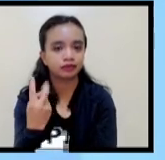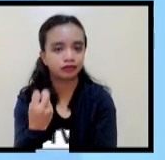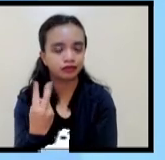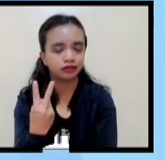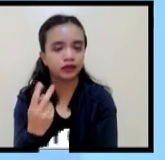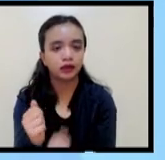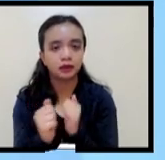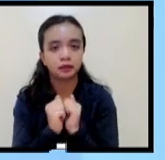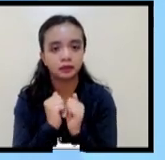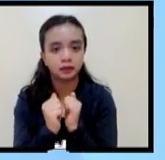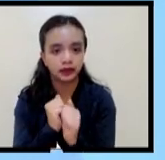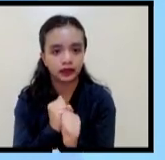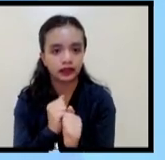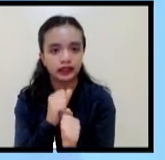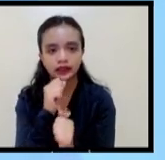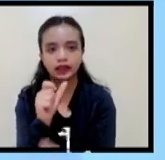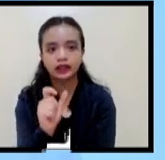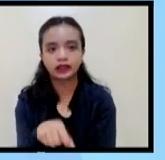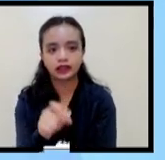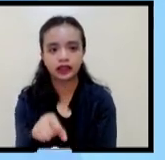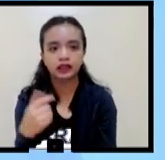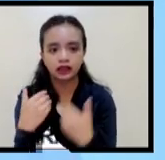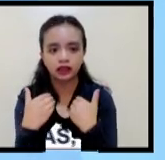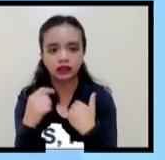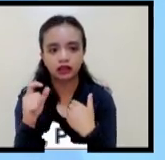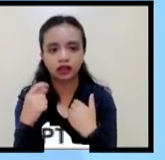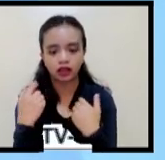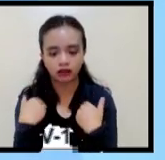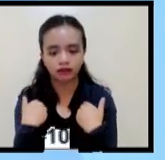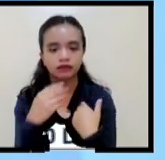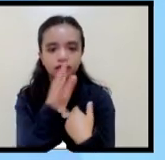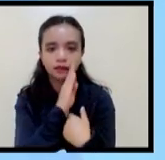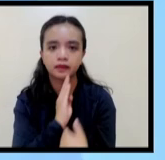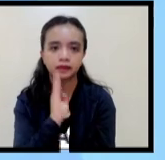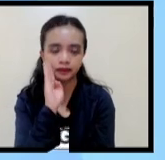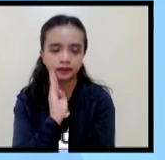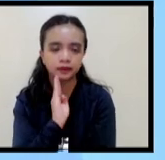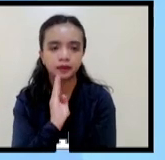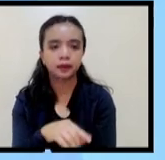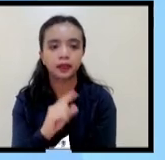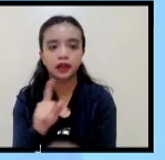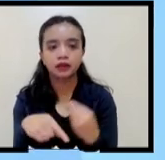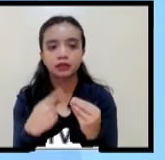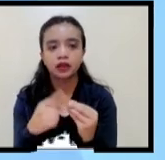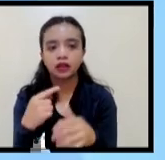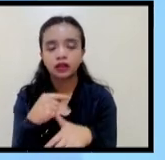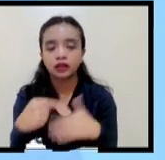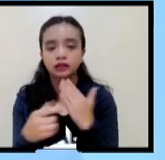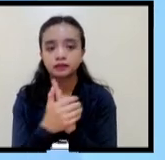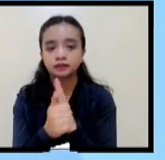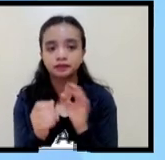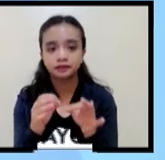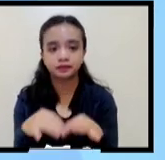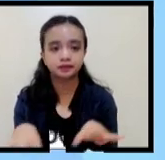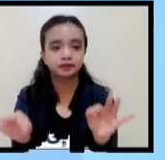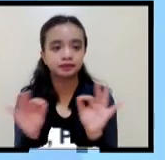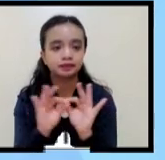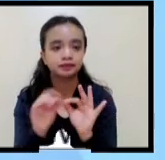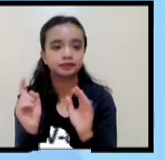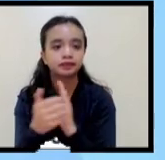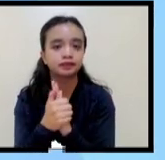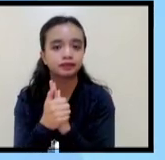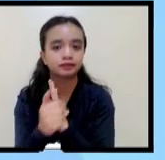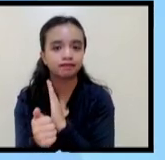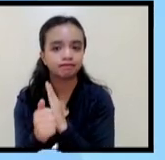sabihin, hindi naman talaga kinailangan na meron akong college degree. So in terms of the qualification, ang very important lang is yung skill